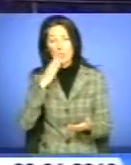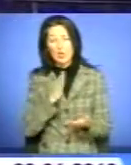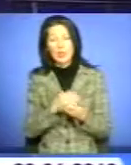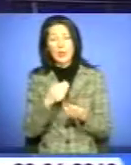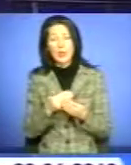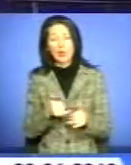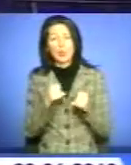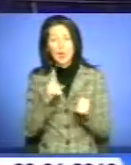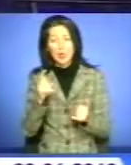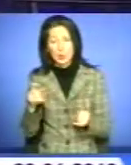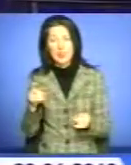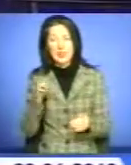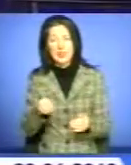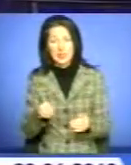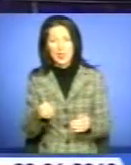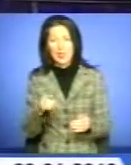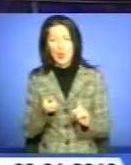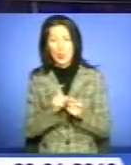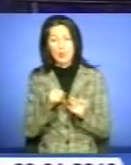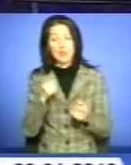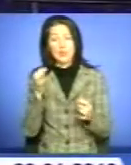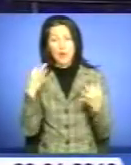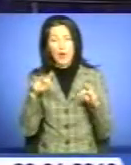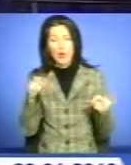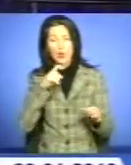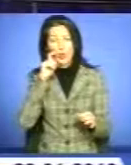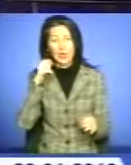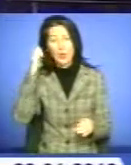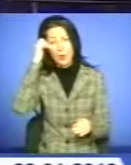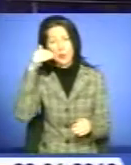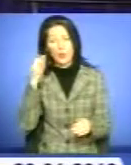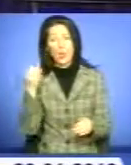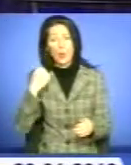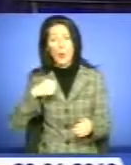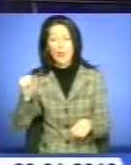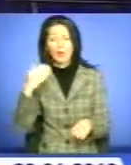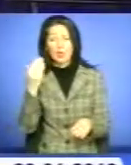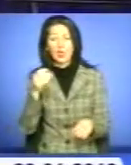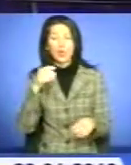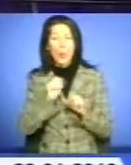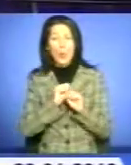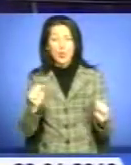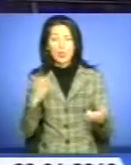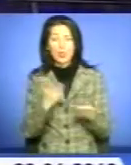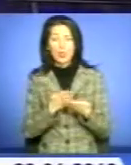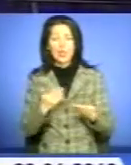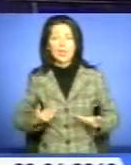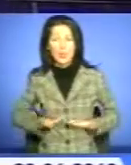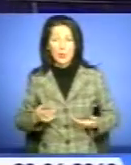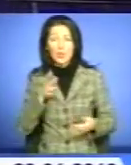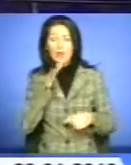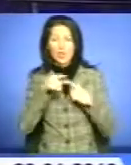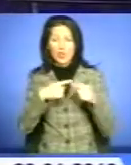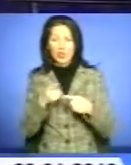та кращу долю України. Пам'ять про їхній подвиг та їхню мужність житимуть вічно, як вічно житиме незалежна українська